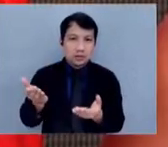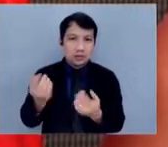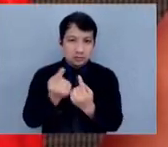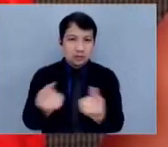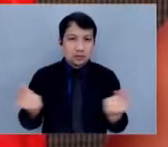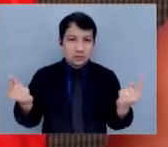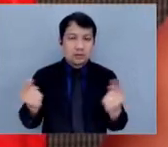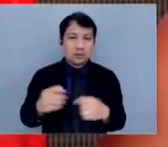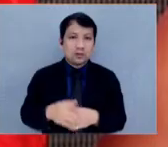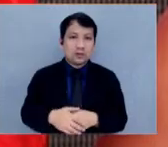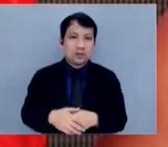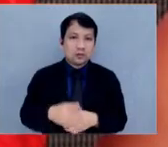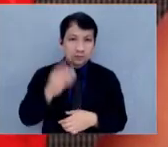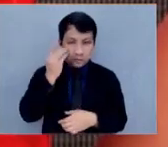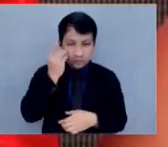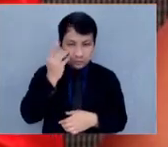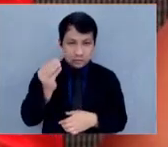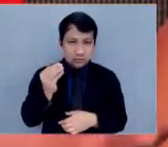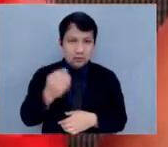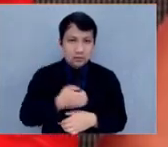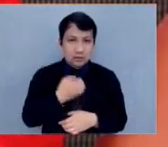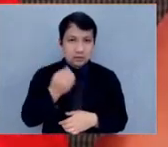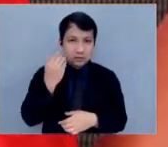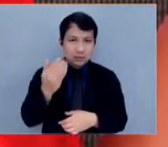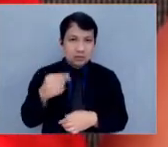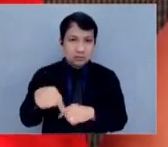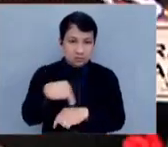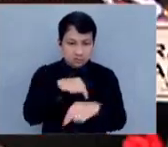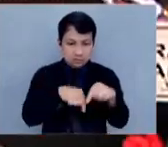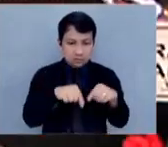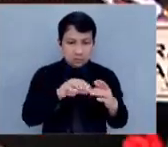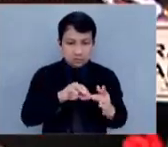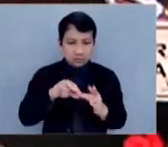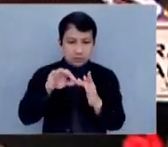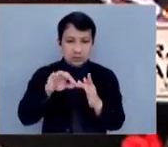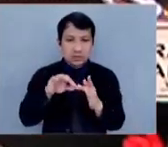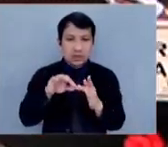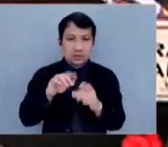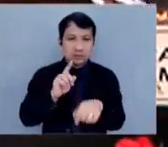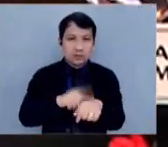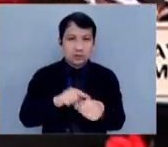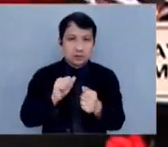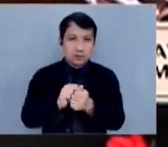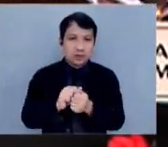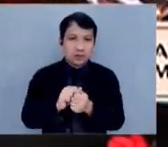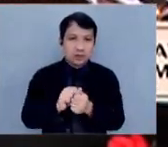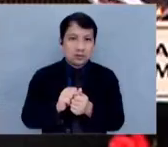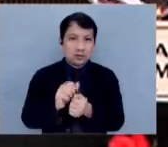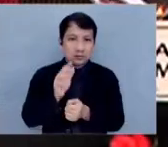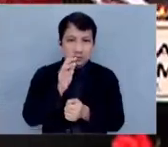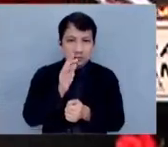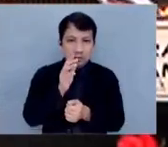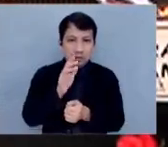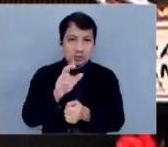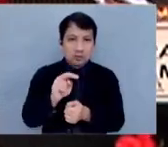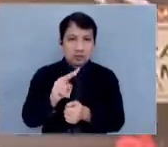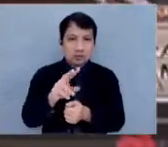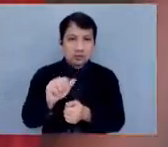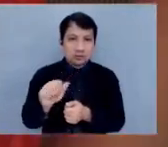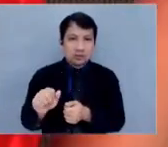Si Donnie, naging emosyonal ng balikan ng kanyang special moments kasama ang kanyang mamang Nova Villa sa